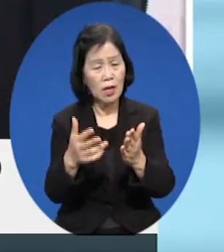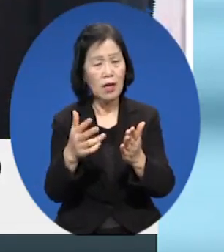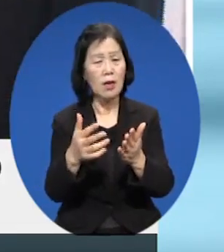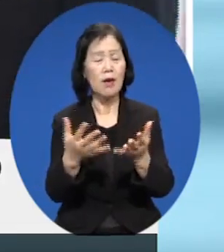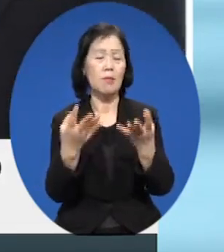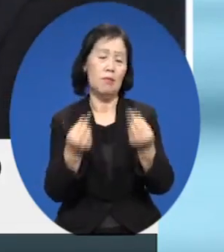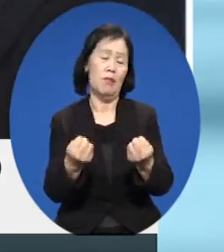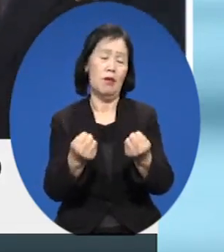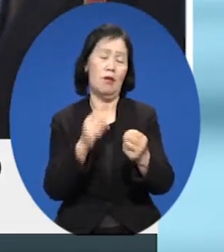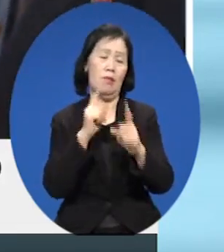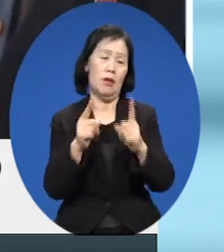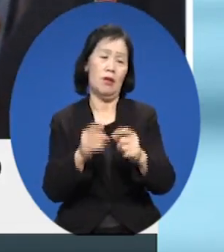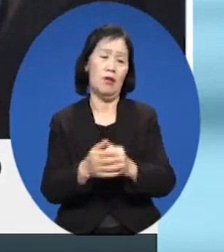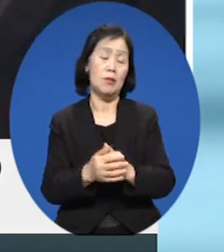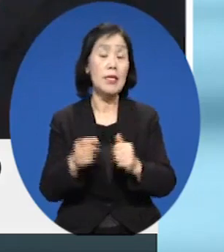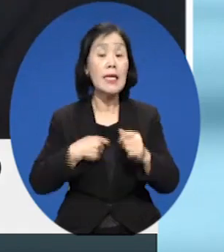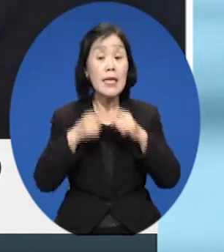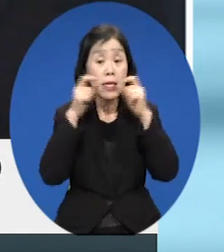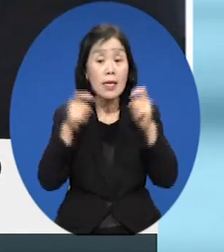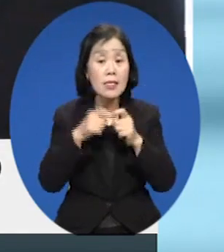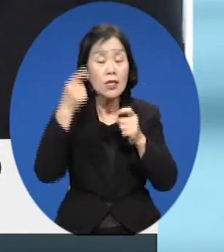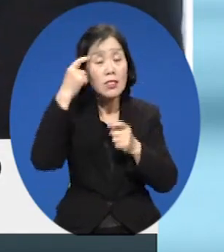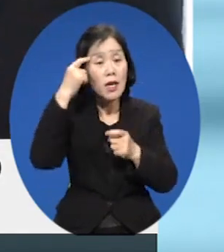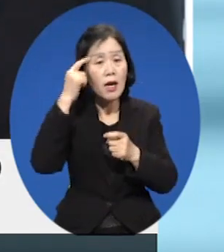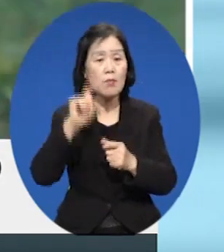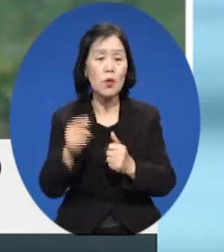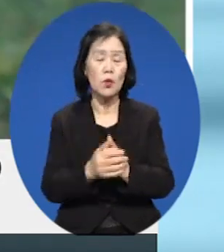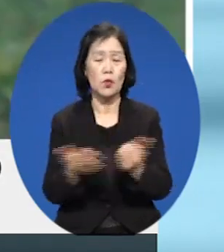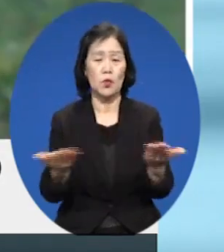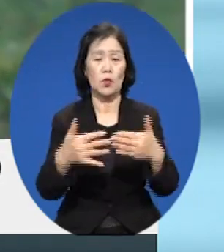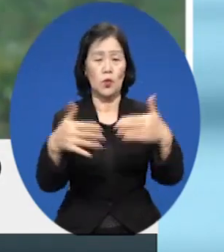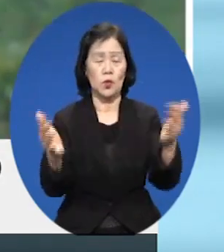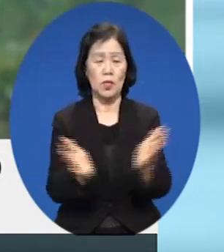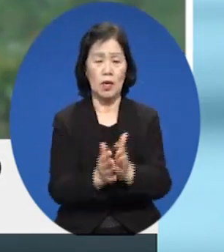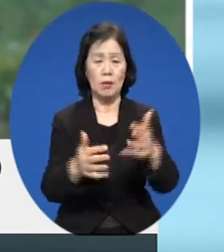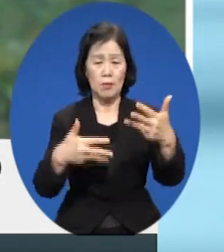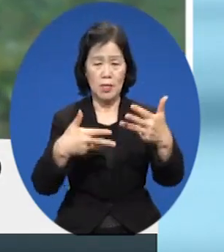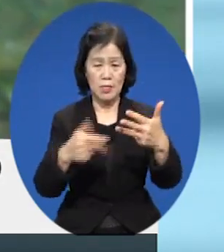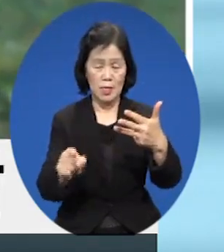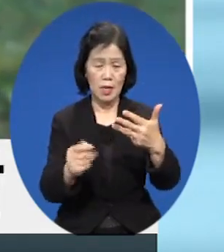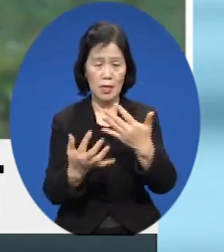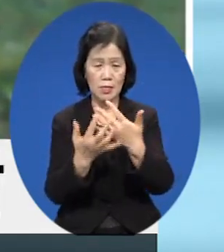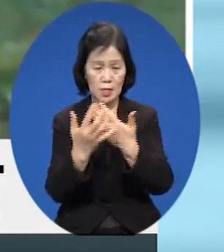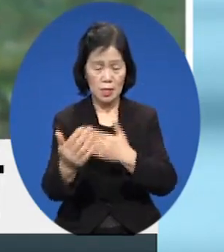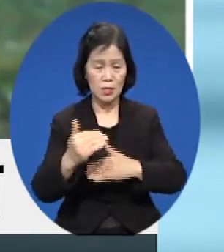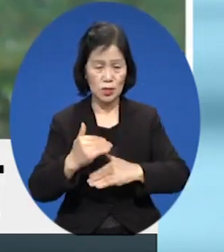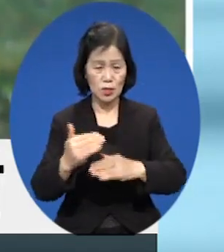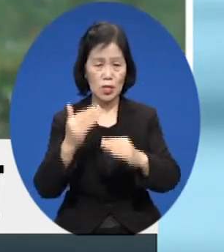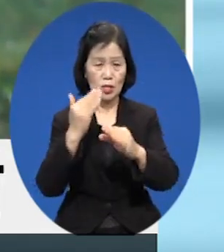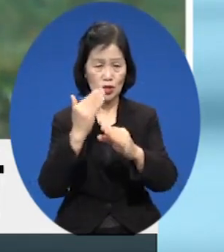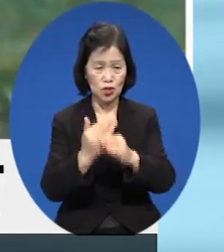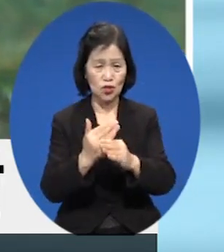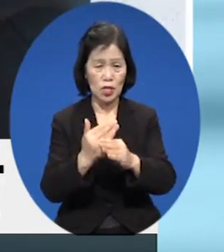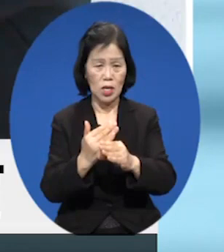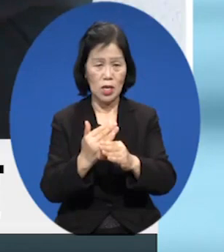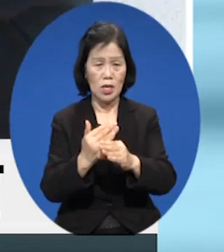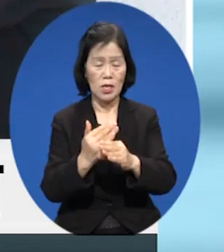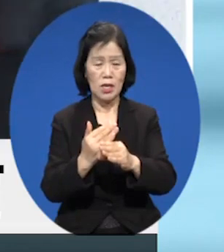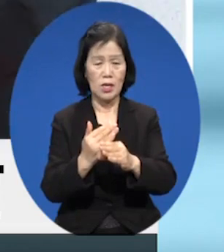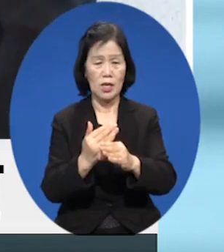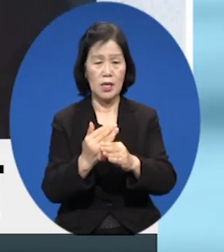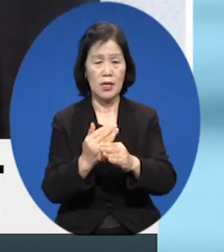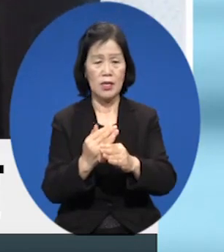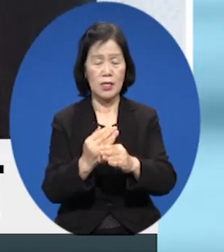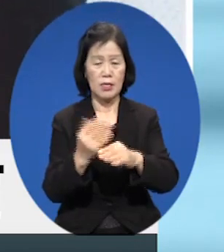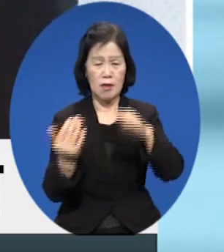만 제 개인적인 생각으로는 지금 노동당 지금 8차 당 대회가 진행되면서 차기 있으면 이 사람들이